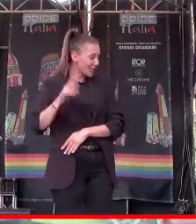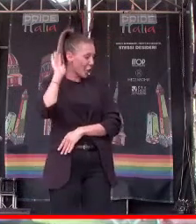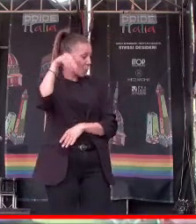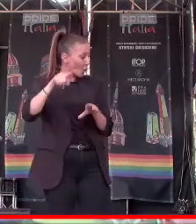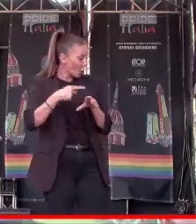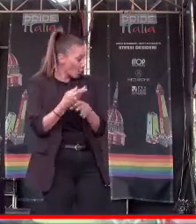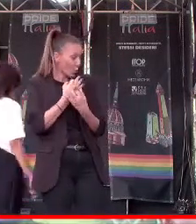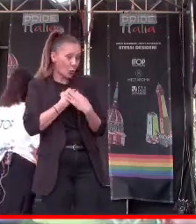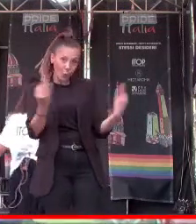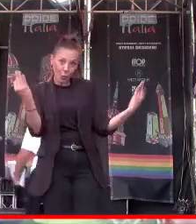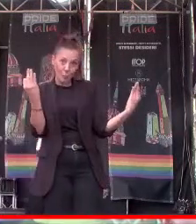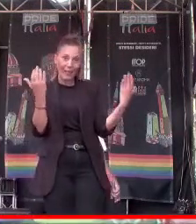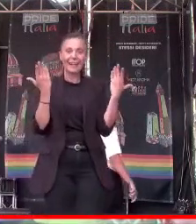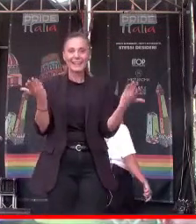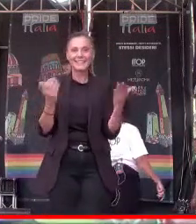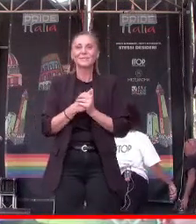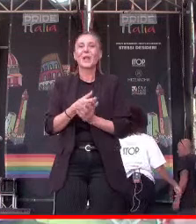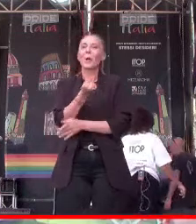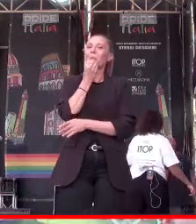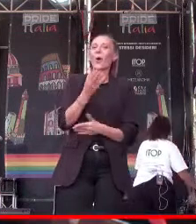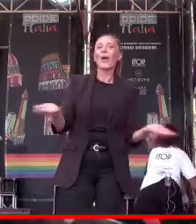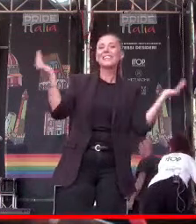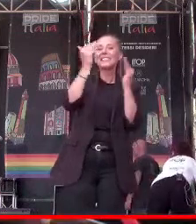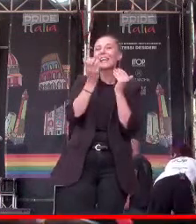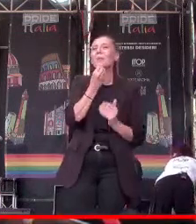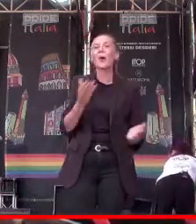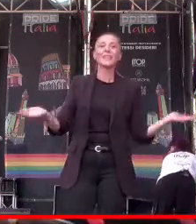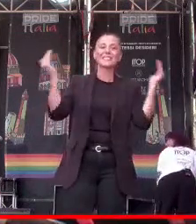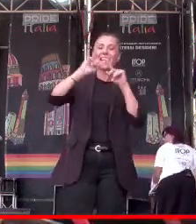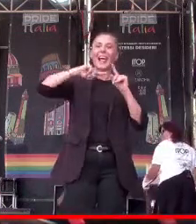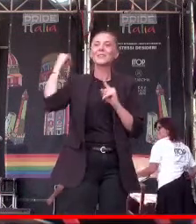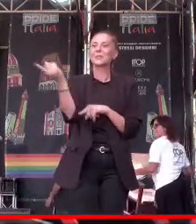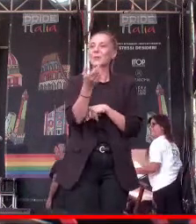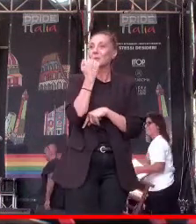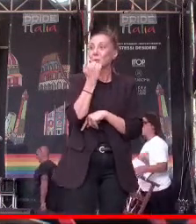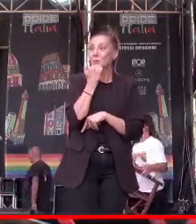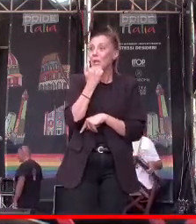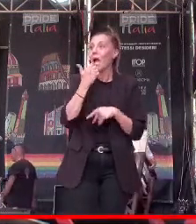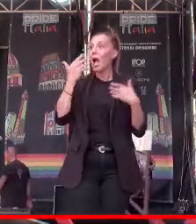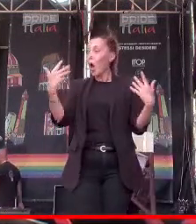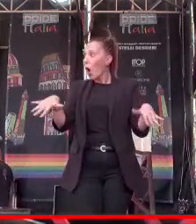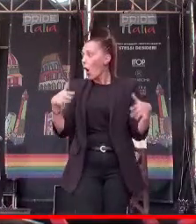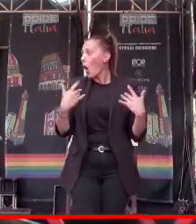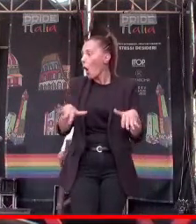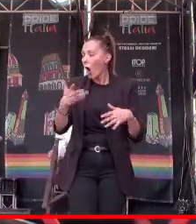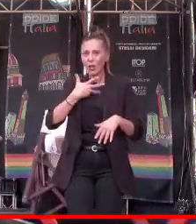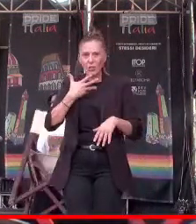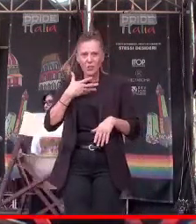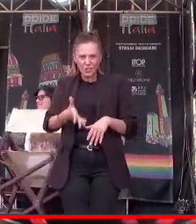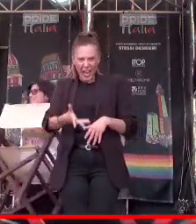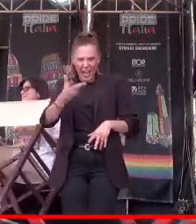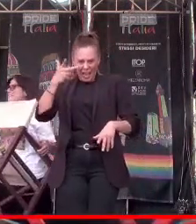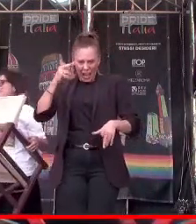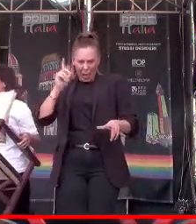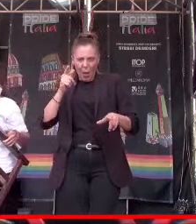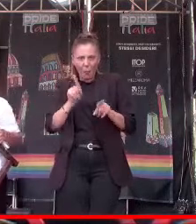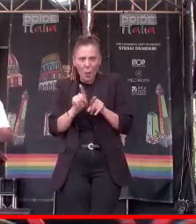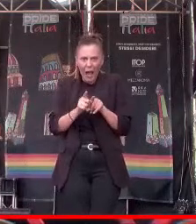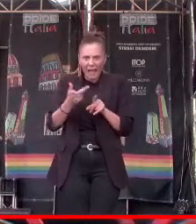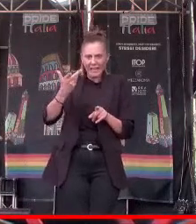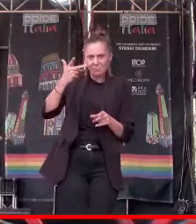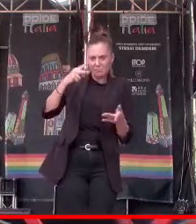bene? Signori, buonasera a tutti e buonasera. Scusate, ci sono più intralci su sto palco che per tutta Roma,